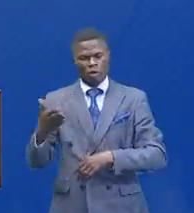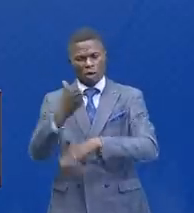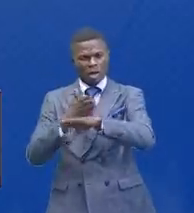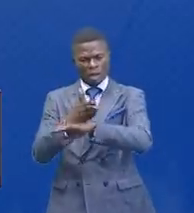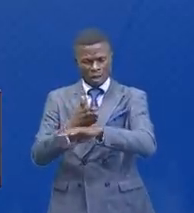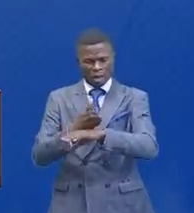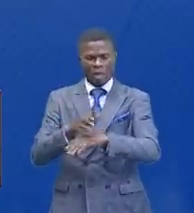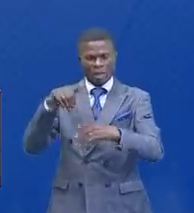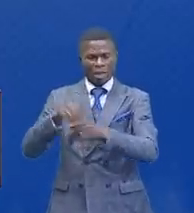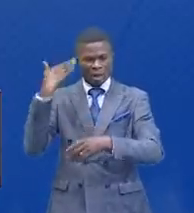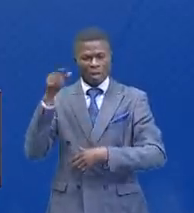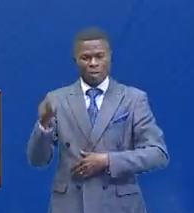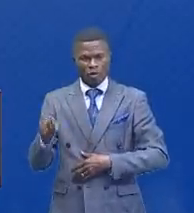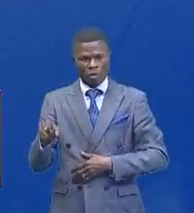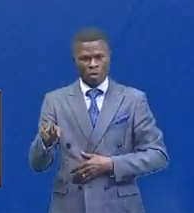animaux aquatiques morts.